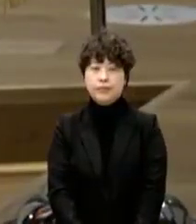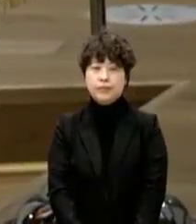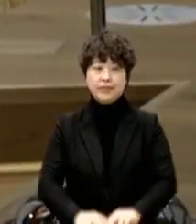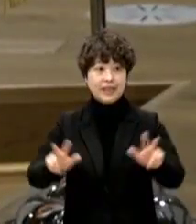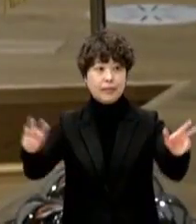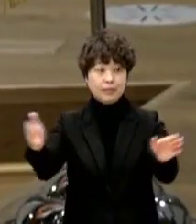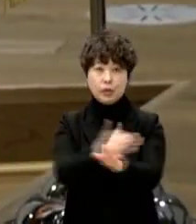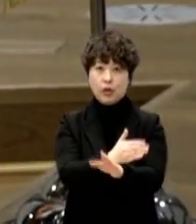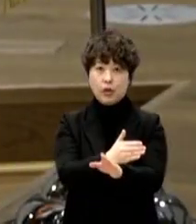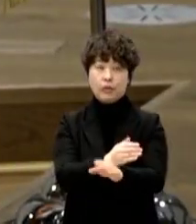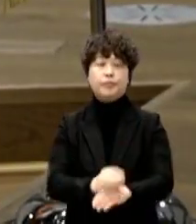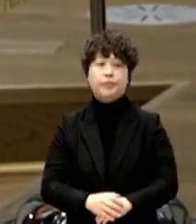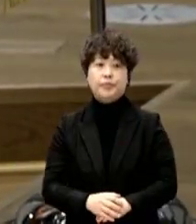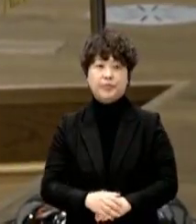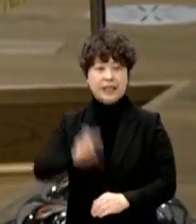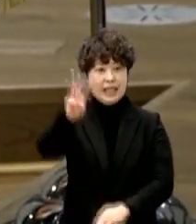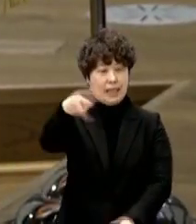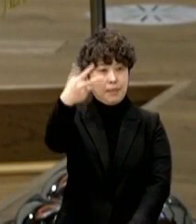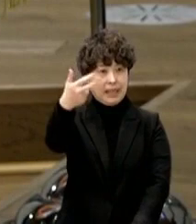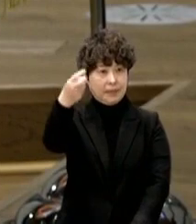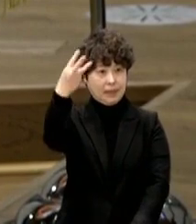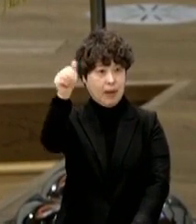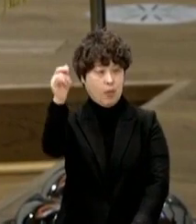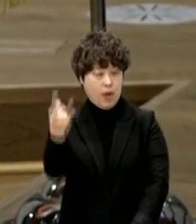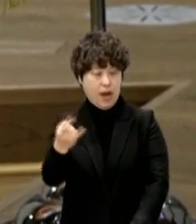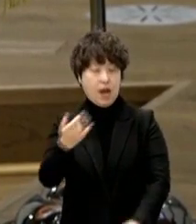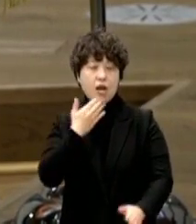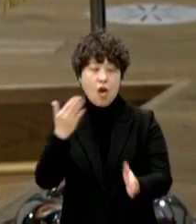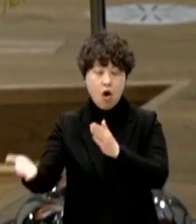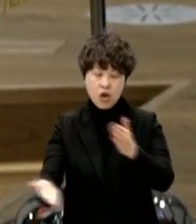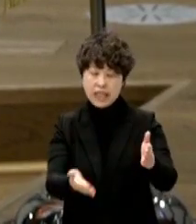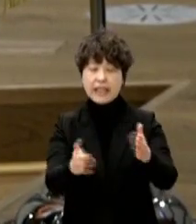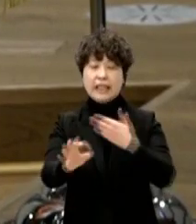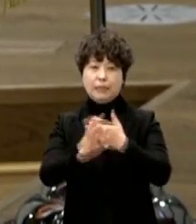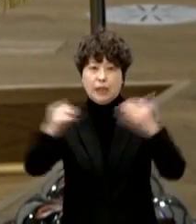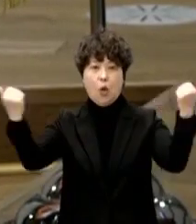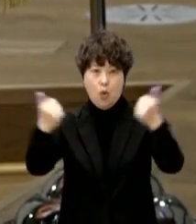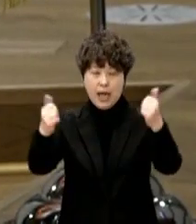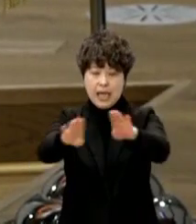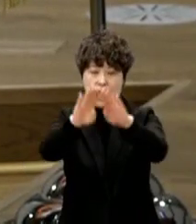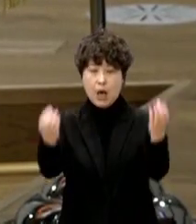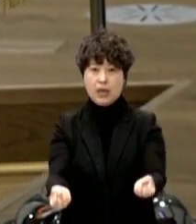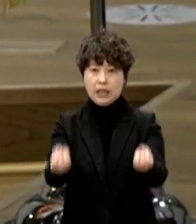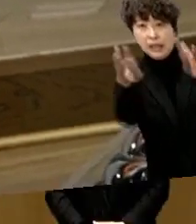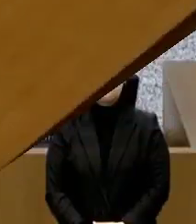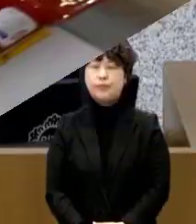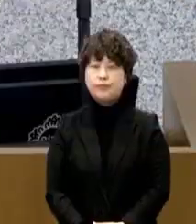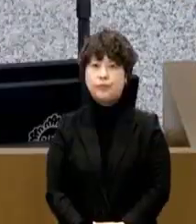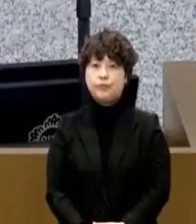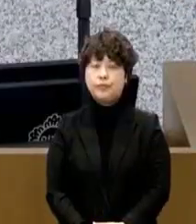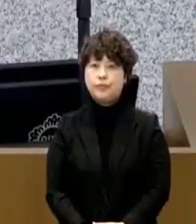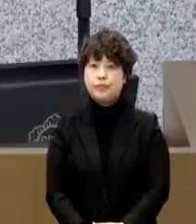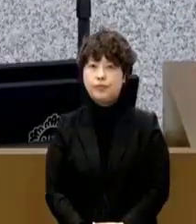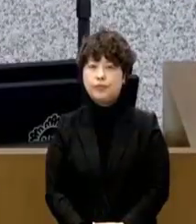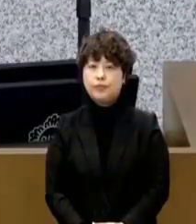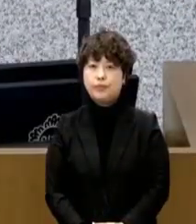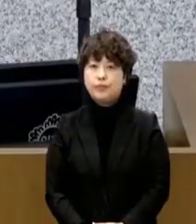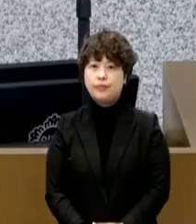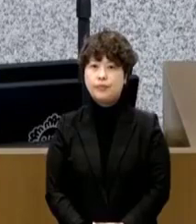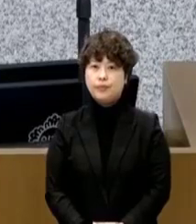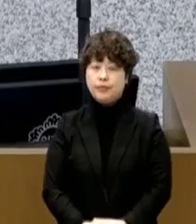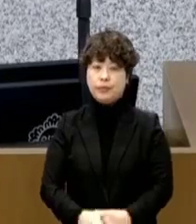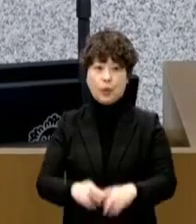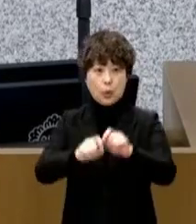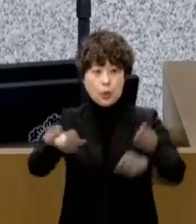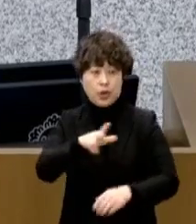그럼 지금부터 제373회 경기도의회 임시회 개회식을 시작하겠습니다.